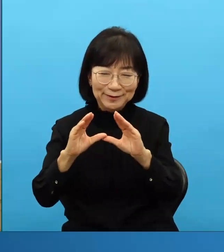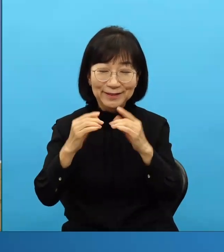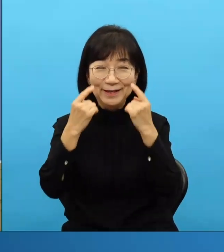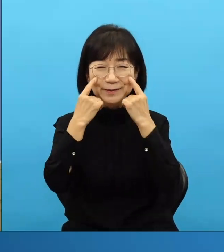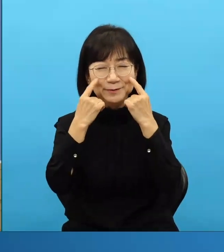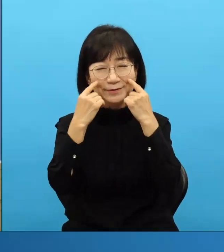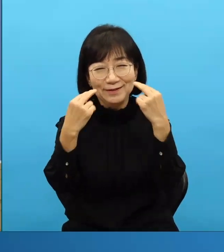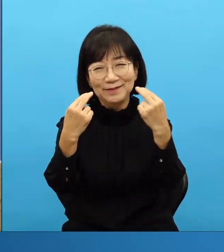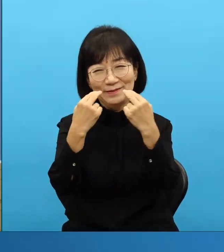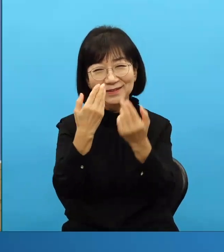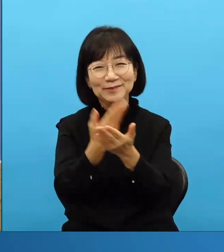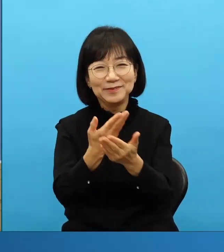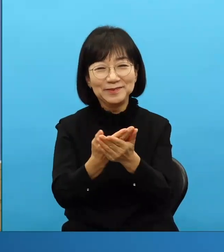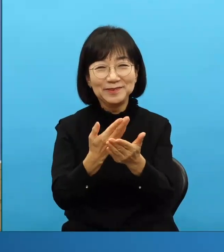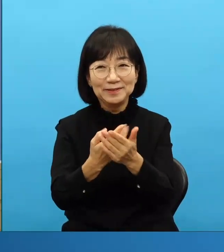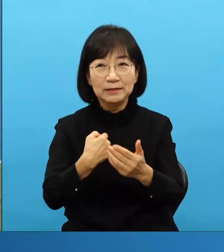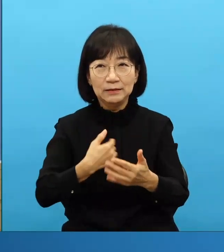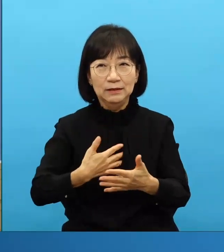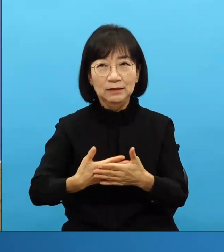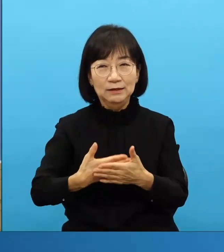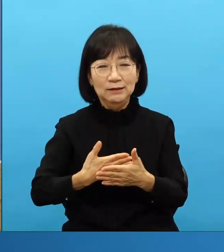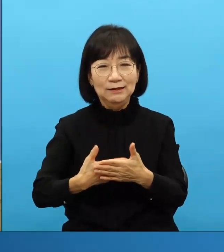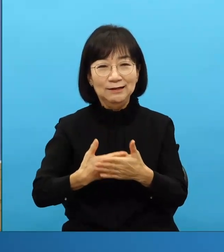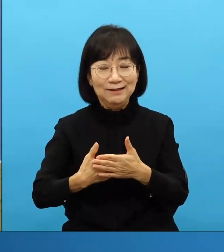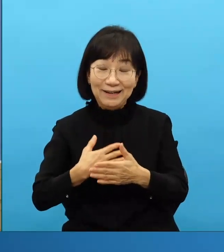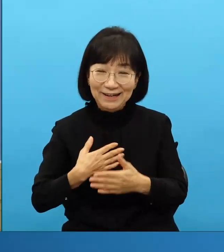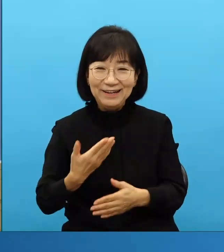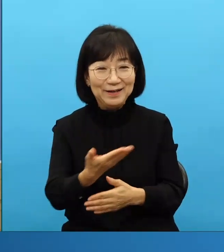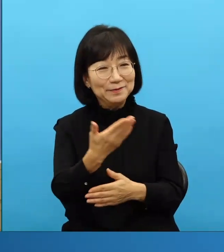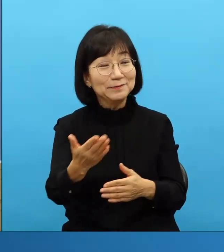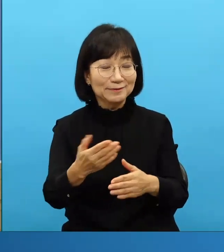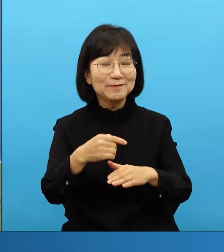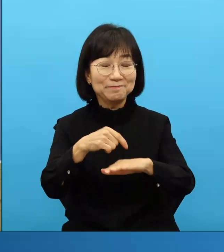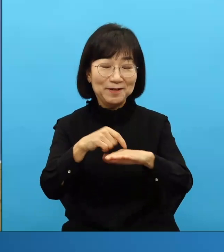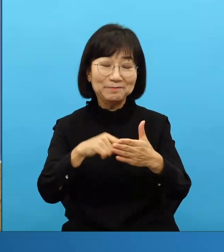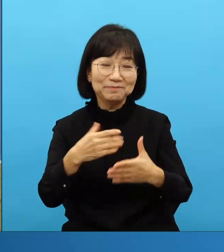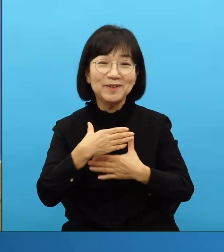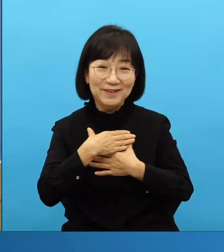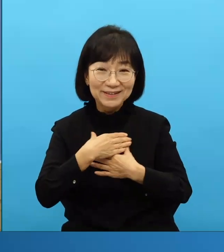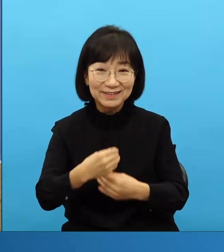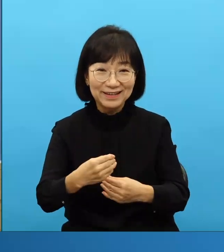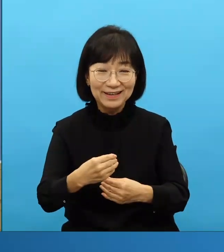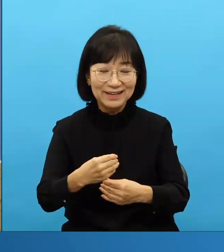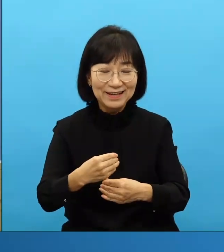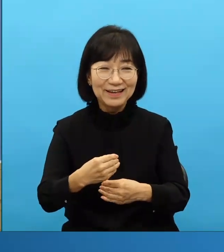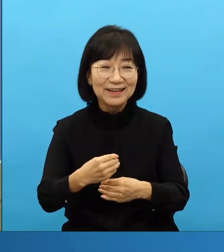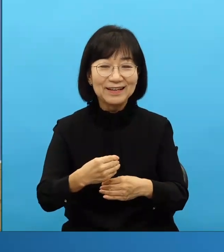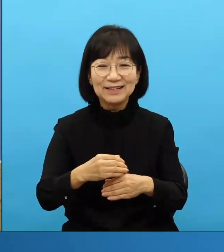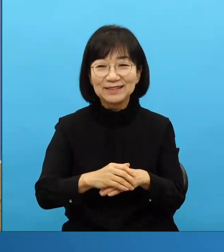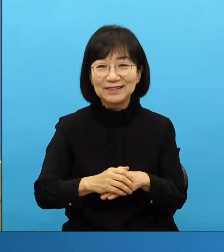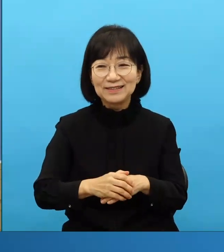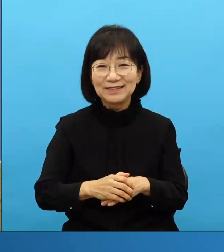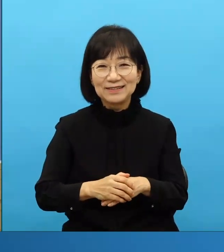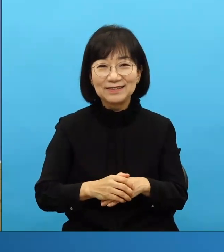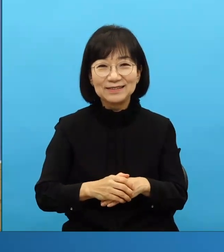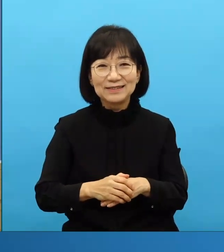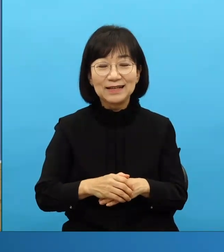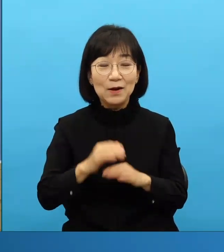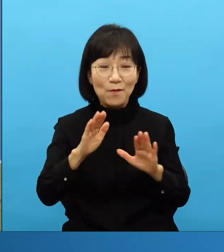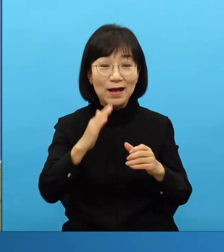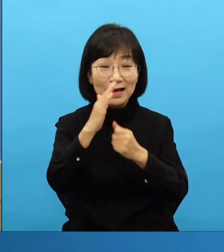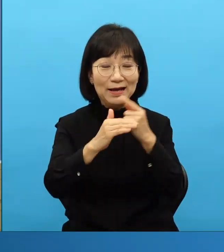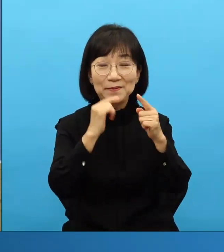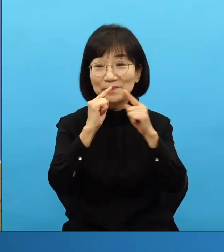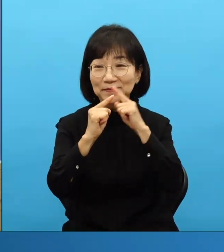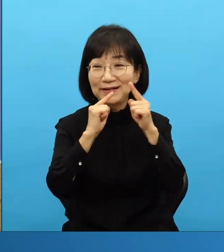like I'm being rebuked. 어쨌든 마음 편하게 오늘 우리 같은 식구들끼리니까 그냥 편하게 그냥 본문의 말씀을